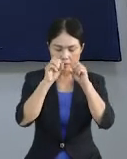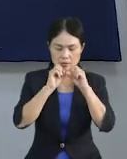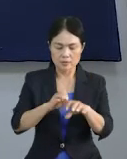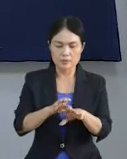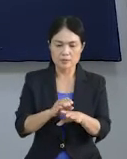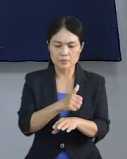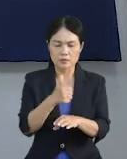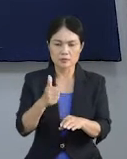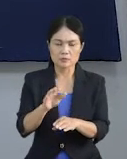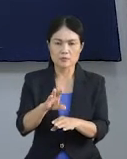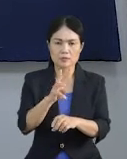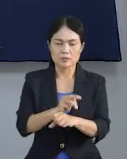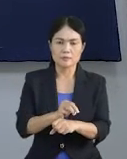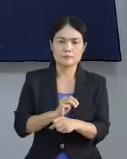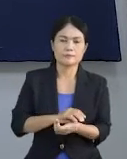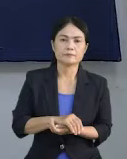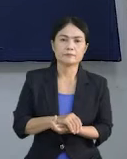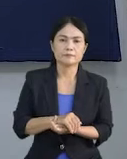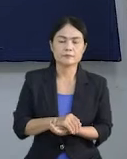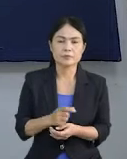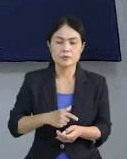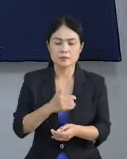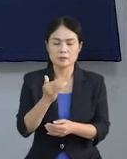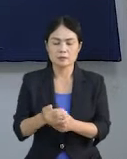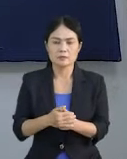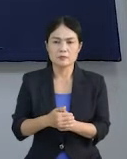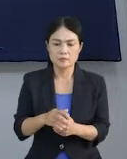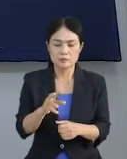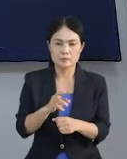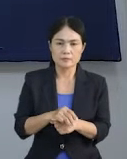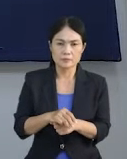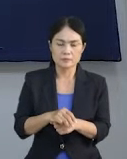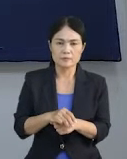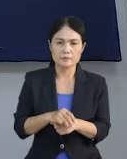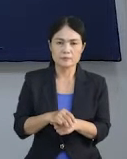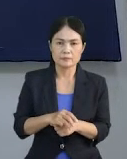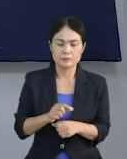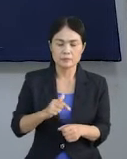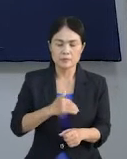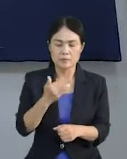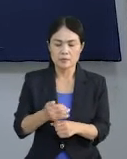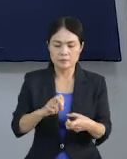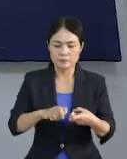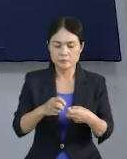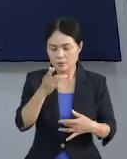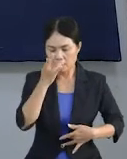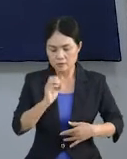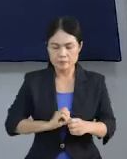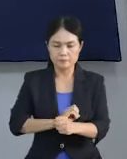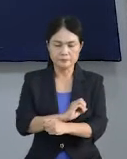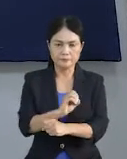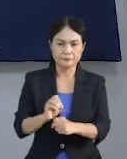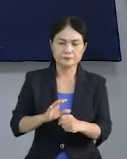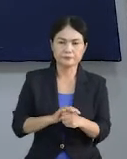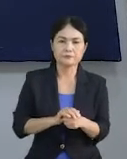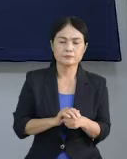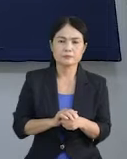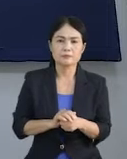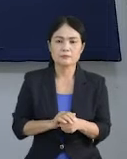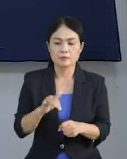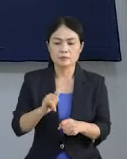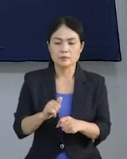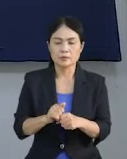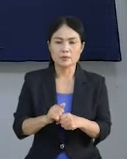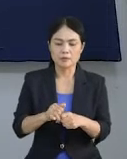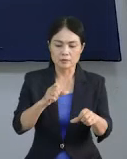COVID-19 nơi tại bần to, Việt Bản nơi bật tế Campuchia dương cổ đồ sạc lốt. Phước ai cổ sung ọc rộng chẳng nè guru sơn khâm tha cô từng học nè nâng châu ruộng